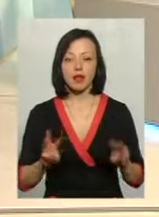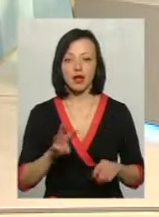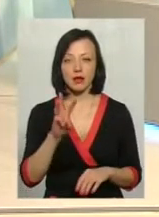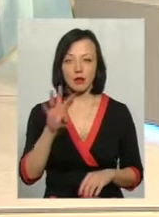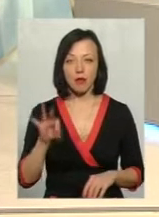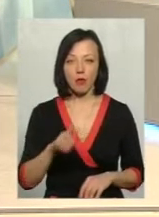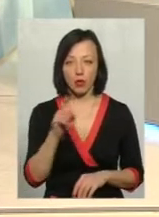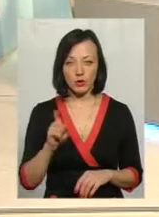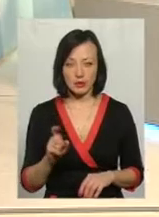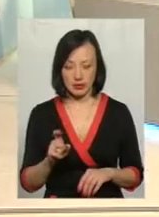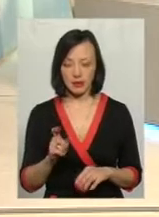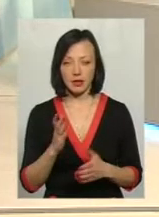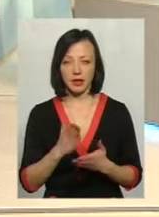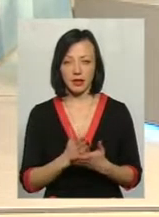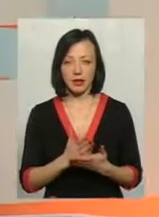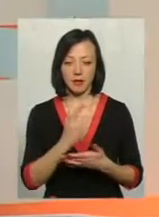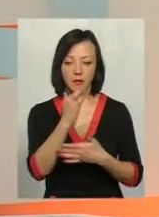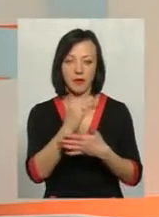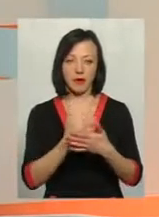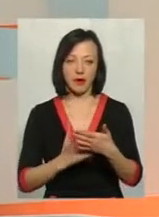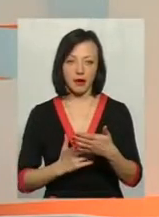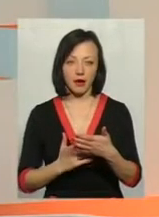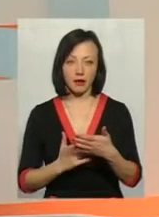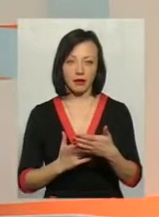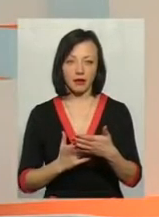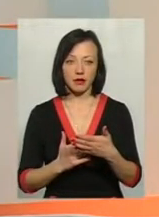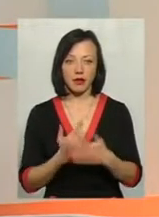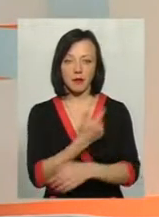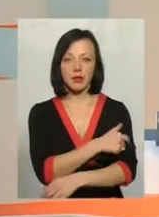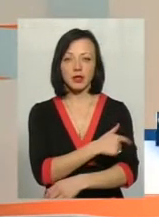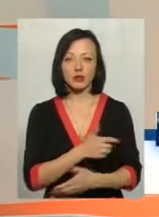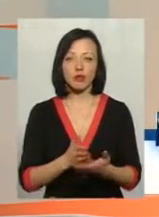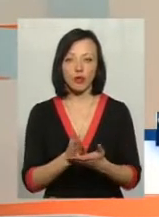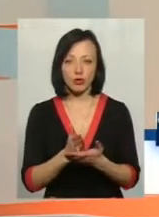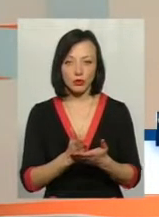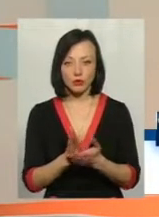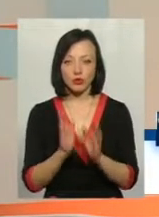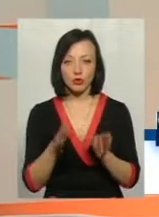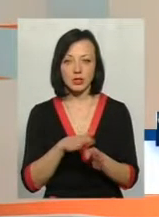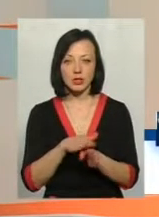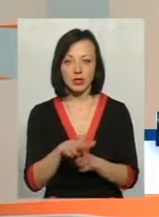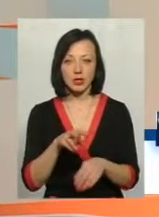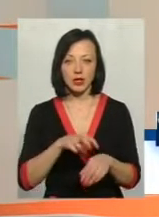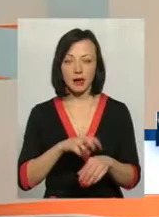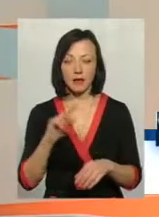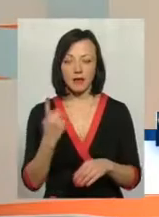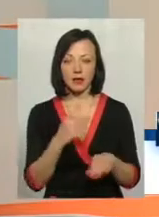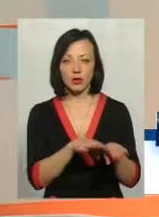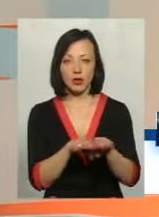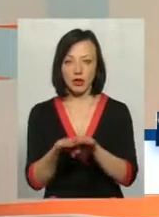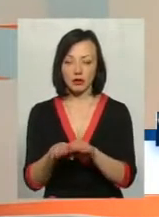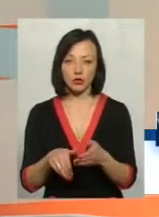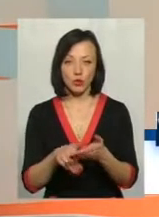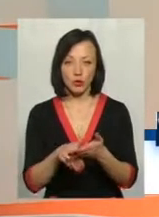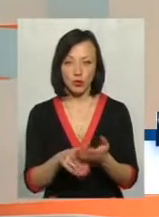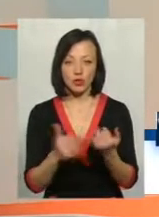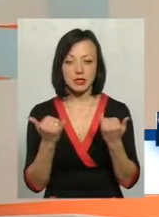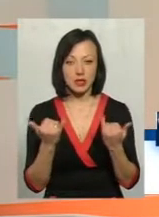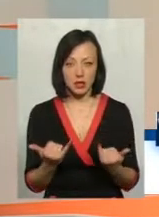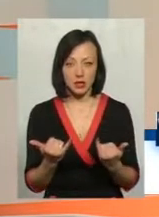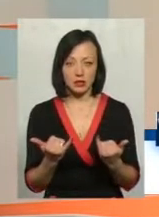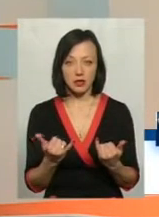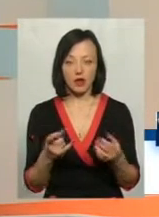перелік тих власне медичних послуг, які будуть здійснюватися з лікарем первинної ланки медичної допомоги. Зараз воно